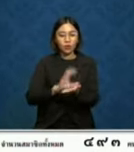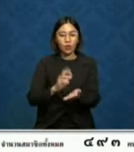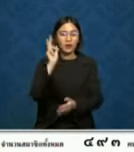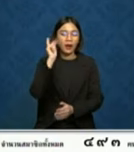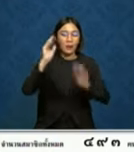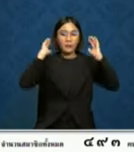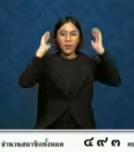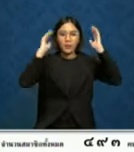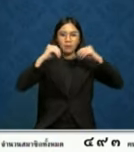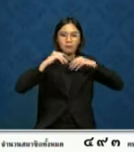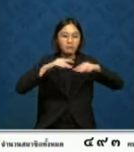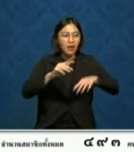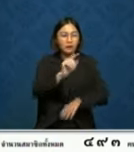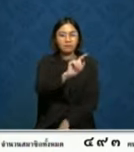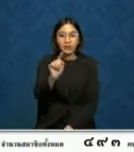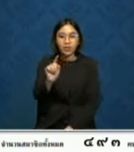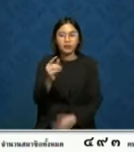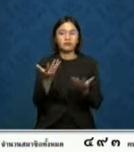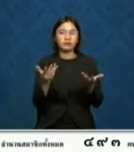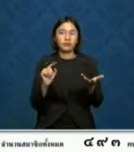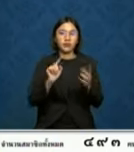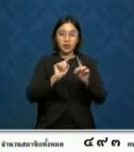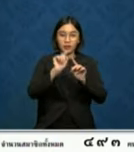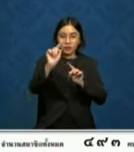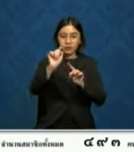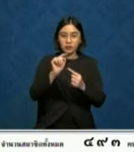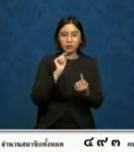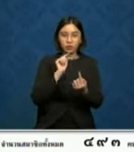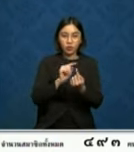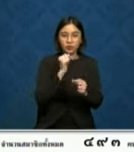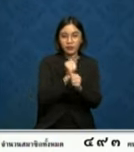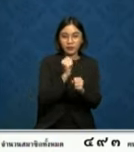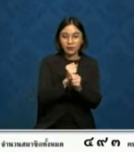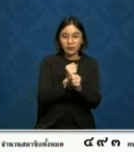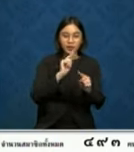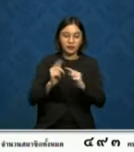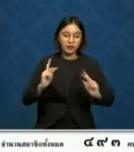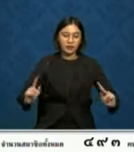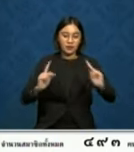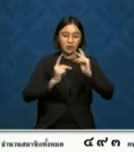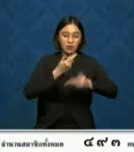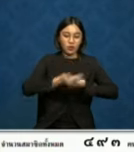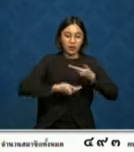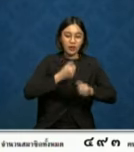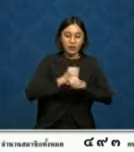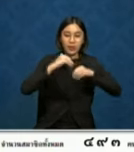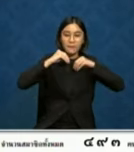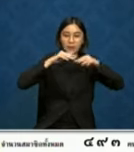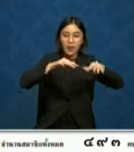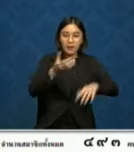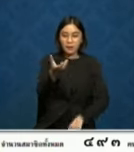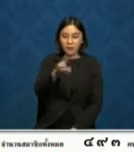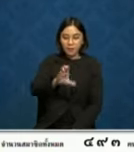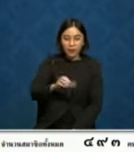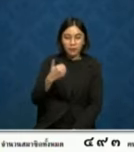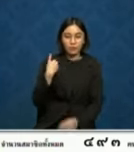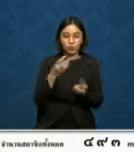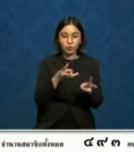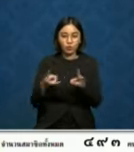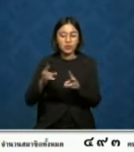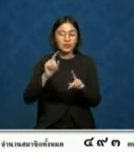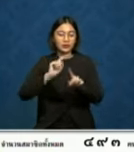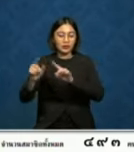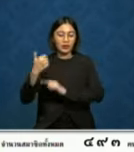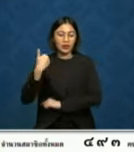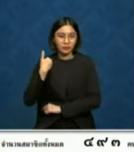ประชาสัมพันธ์ตรงไหนบ้างข้อแรกครับในทุกส่วนของการทำงานกระทรวงพาณิชย์ทำการเผยแพร่ผ่านช่องทาง